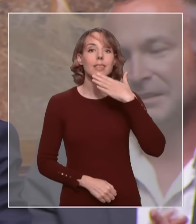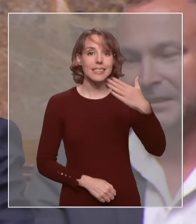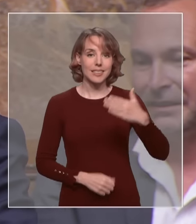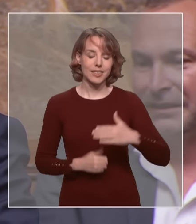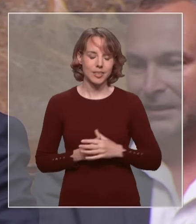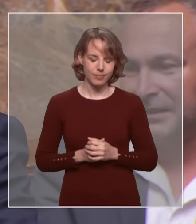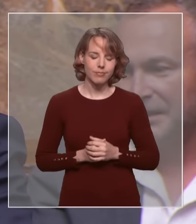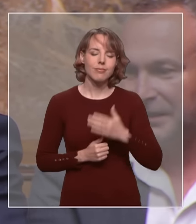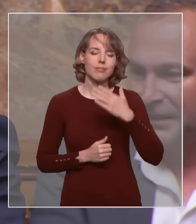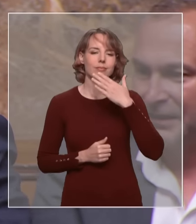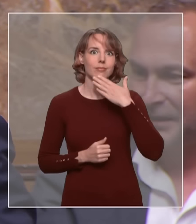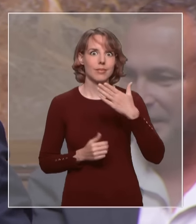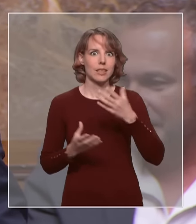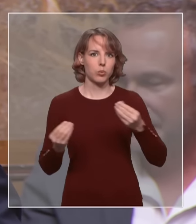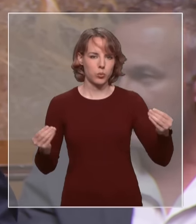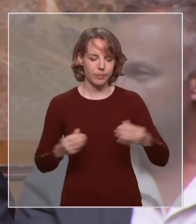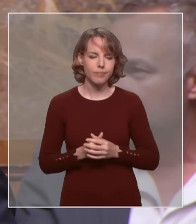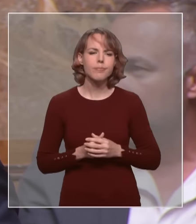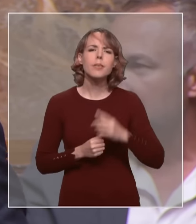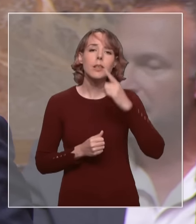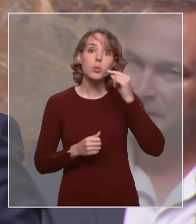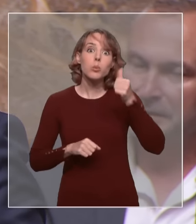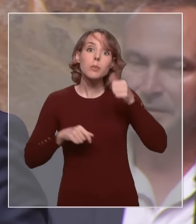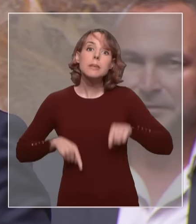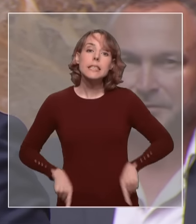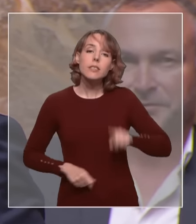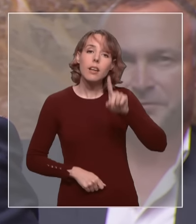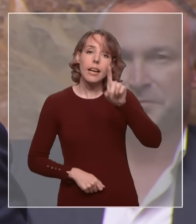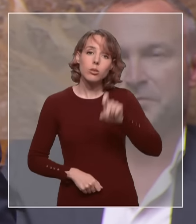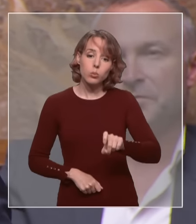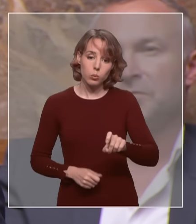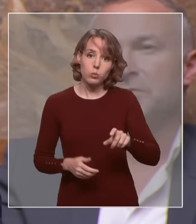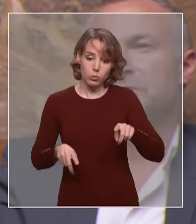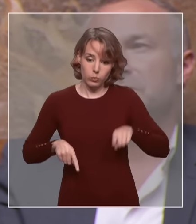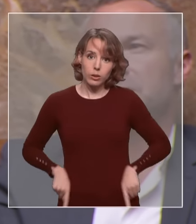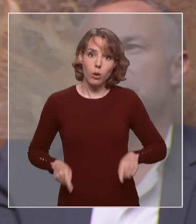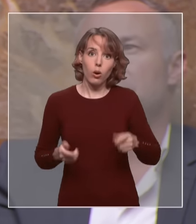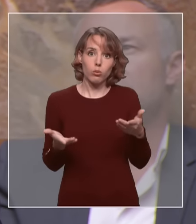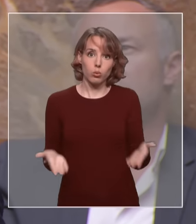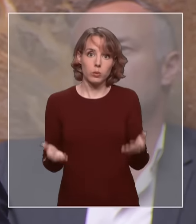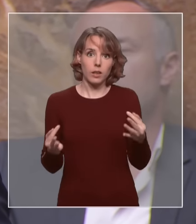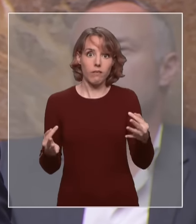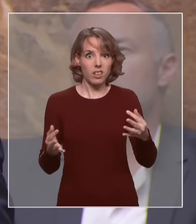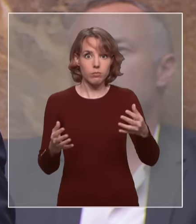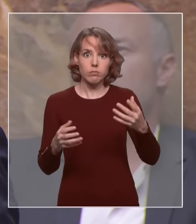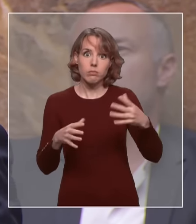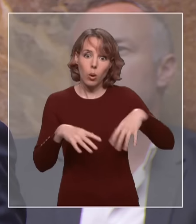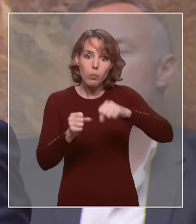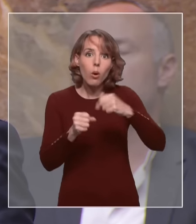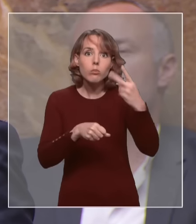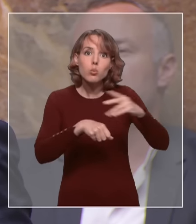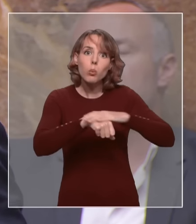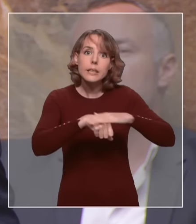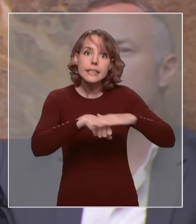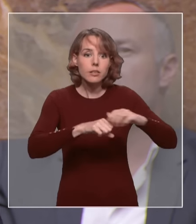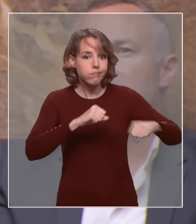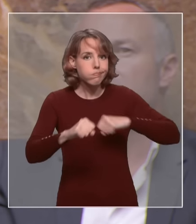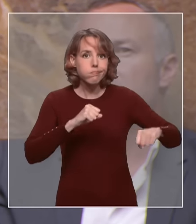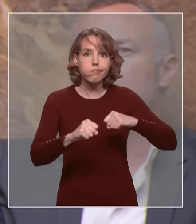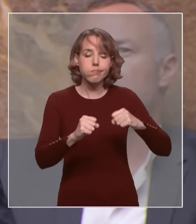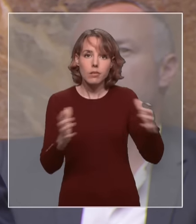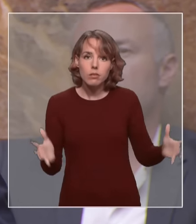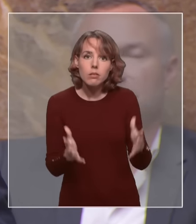Merci beaucoup Madame la Présidente. Monsieur le Premier ministre, j'interroge aujourd'hui le gouvernement sur sa politique de l'emploi et l'action pour le travail.